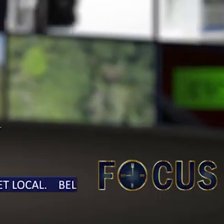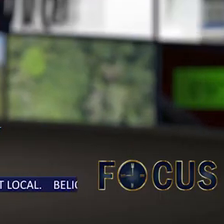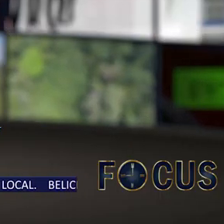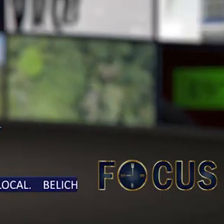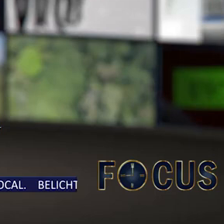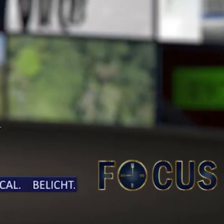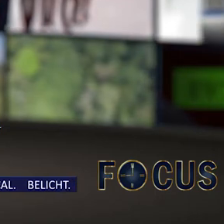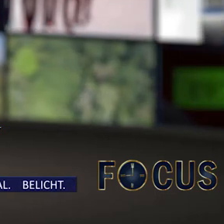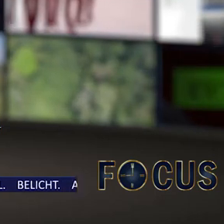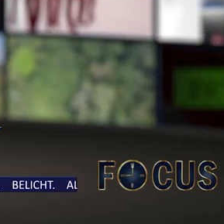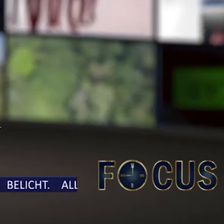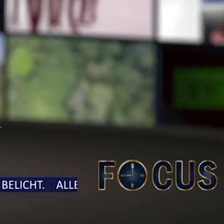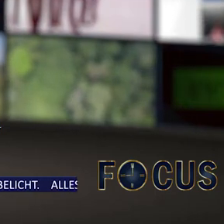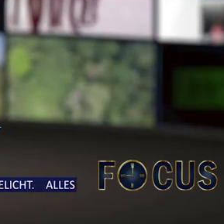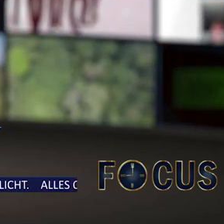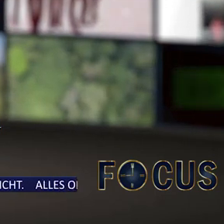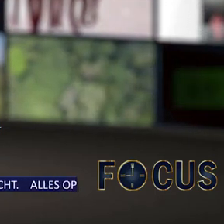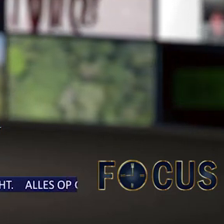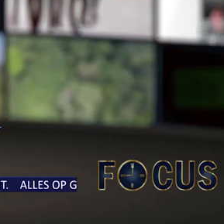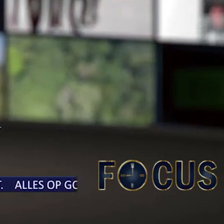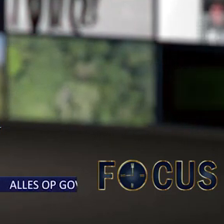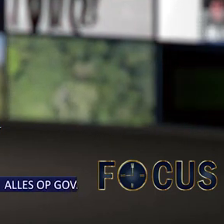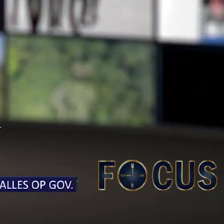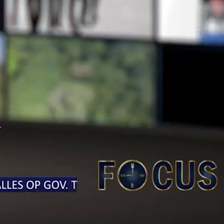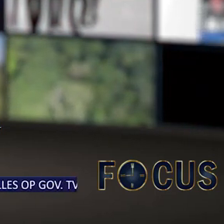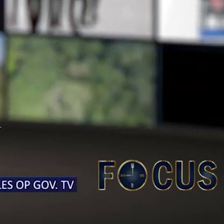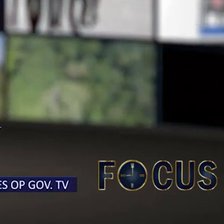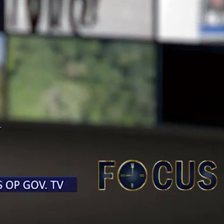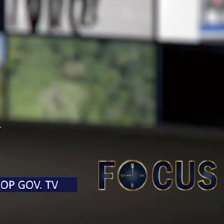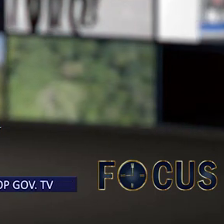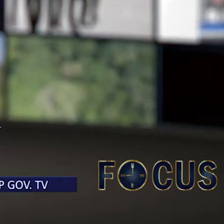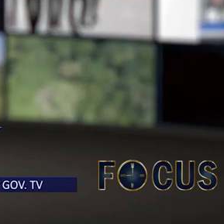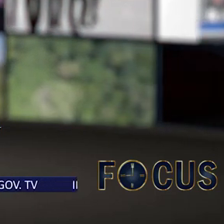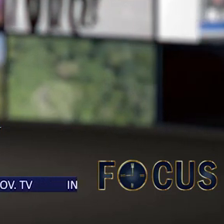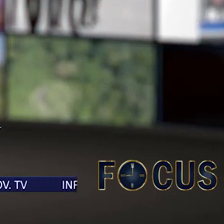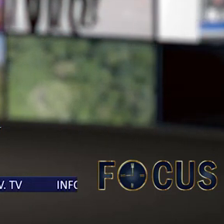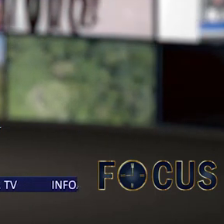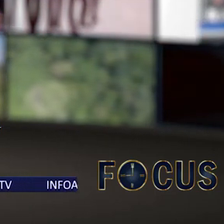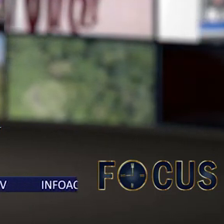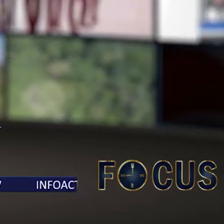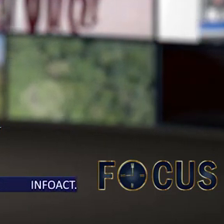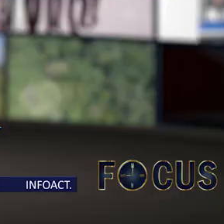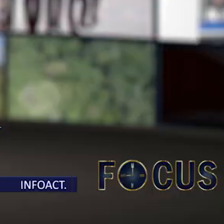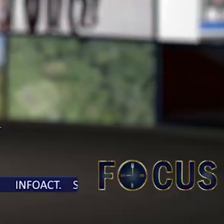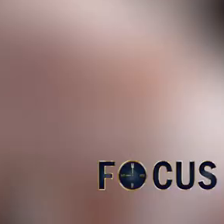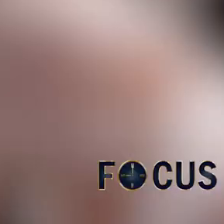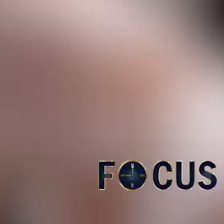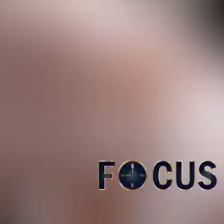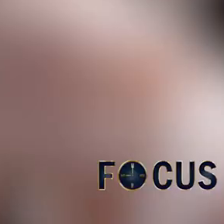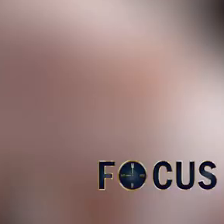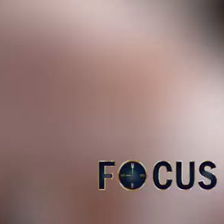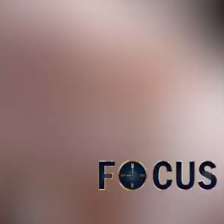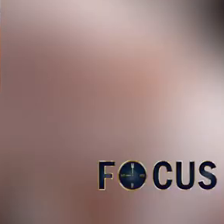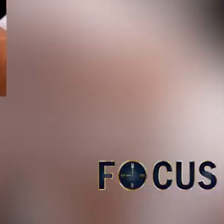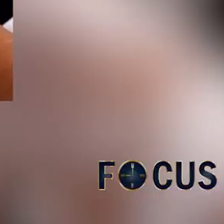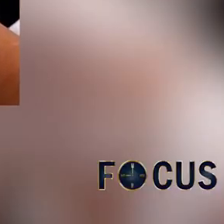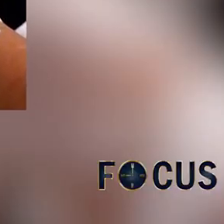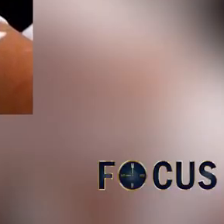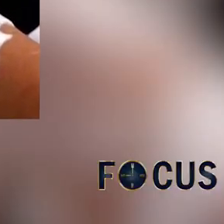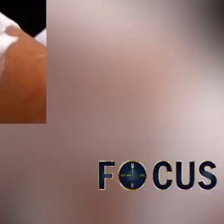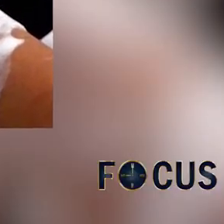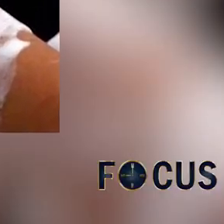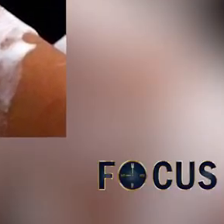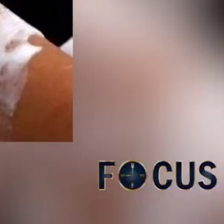eenheid en het vertrouwen in elkaar moeten ons leiden om COVID-19 het hoofd te bieden, zei het staatshoofd. Het is van belang